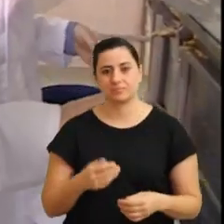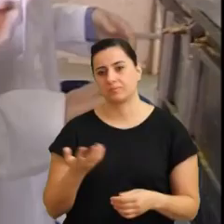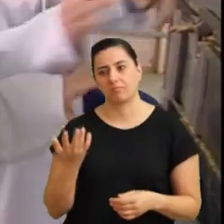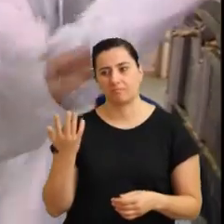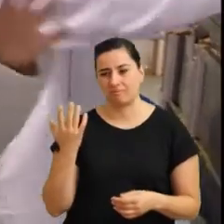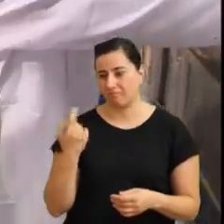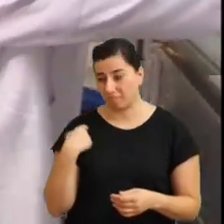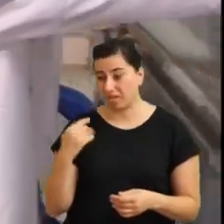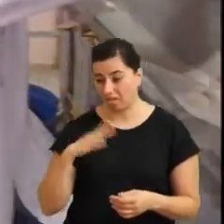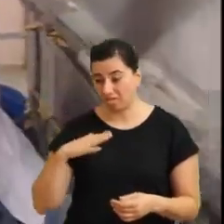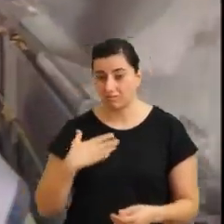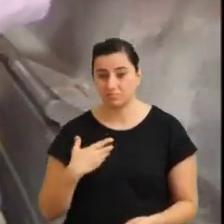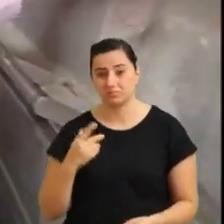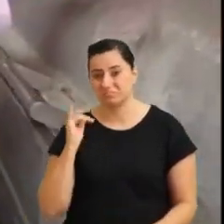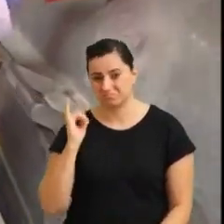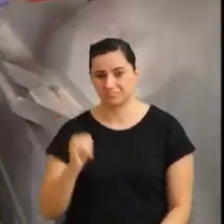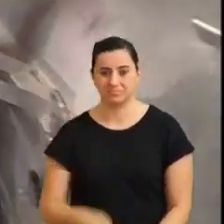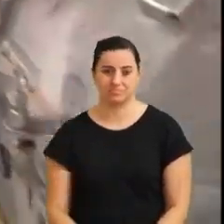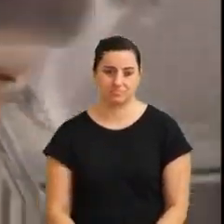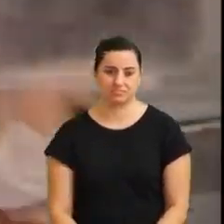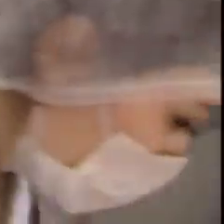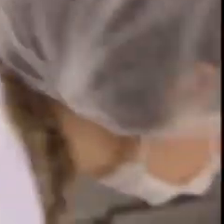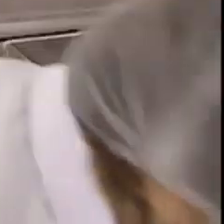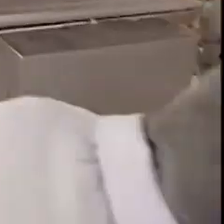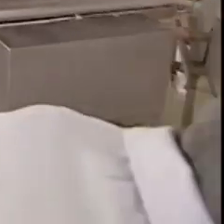Hadi. Küspe.